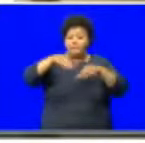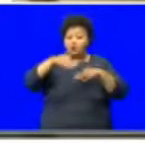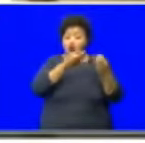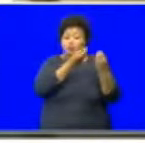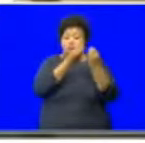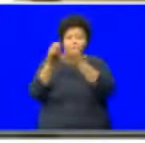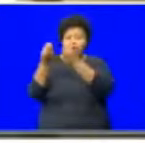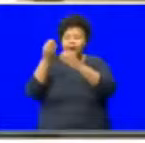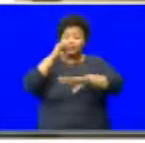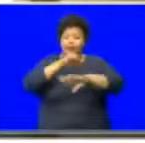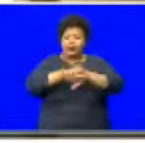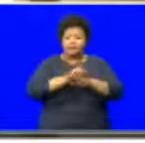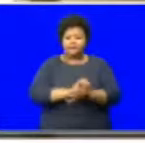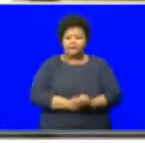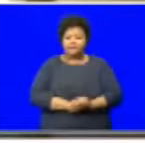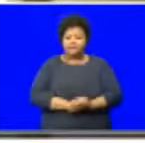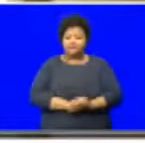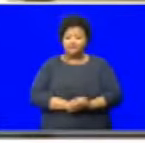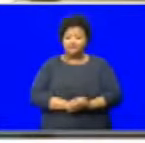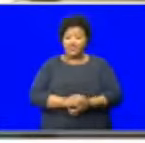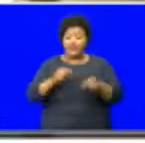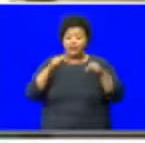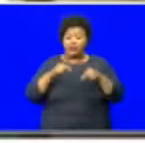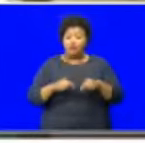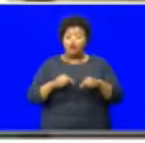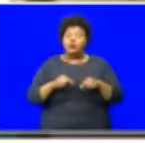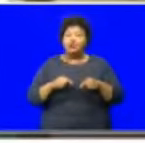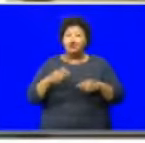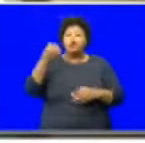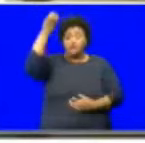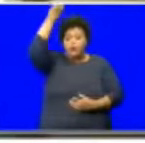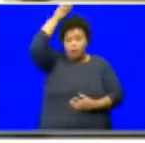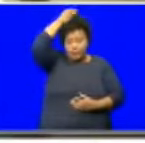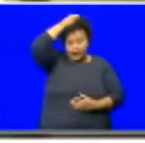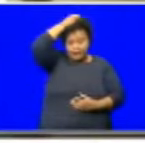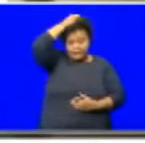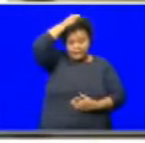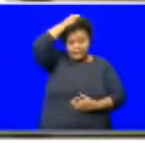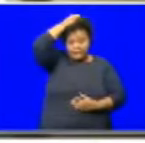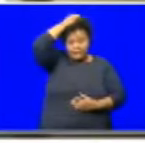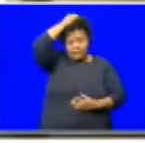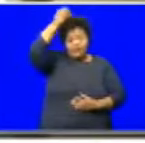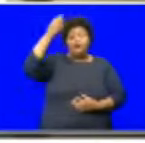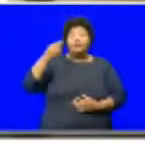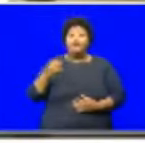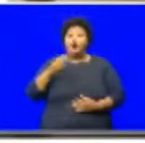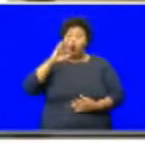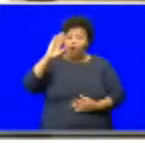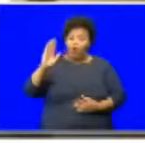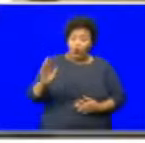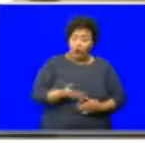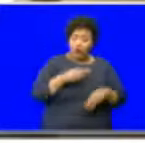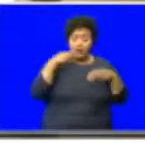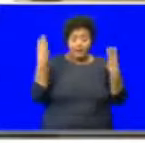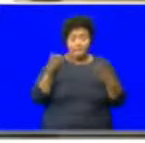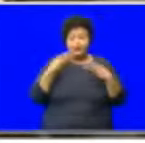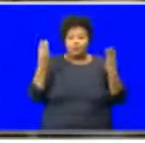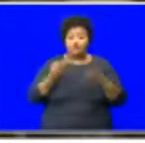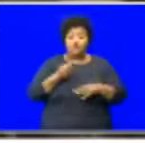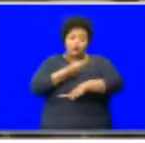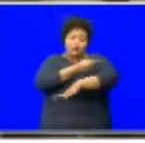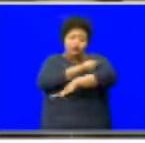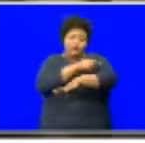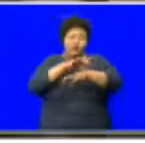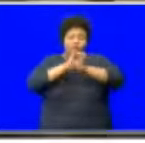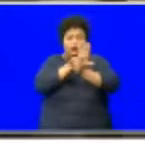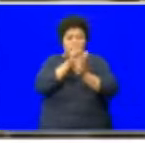betempilo ikakhulu laba bonesi labaphethe lo mjovo ukuthi bajove sonke sivele sikhona la kungasasila bebhola bodwana.